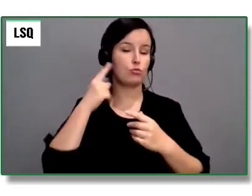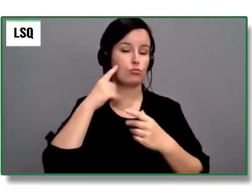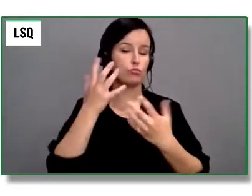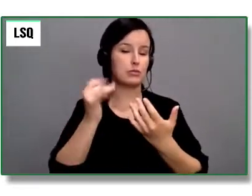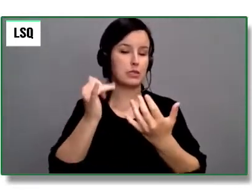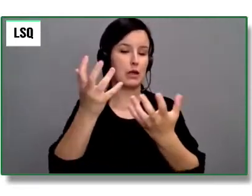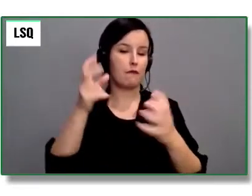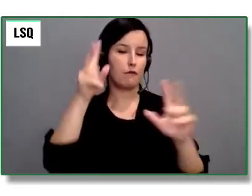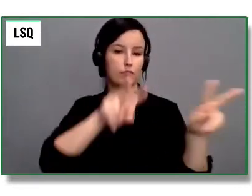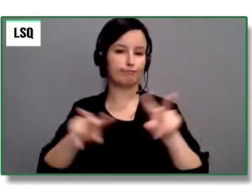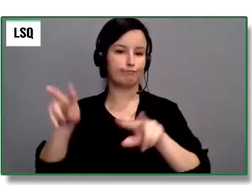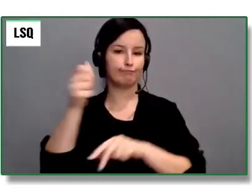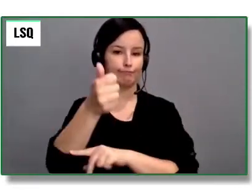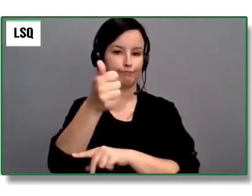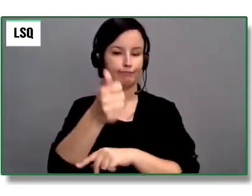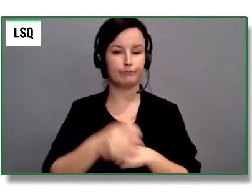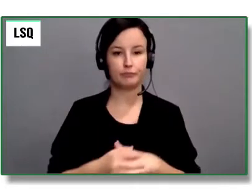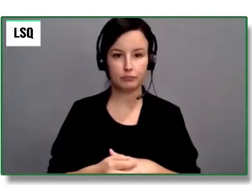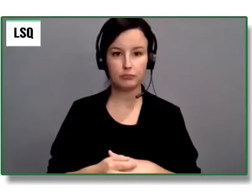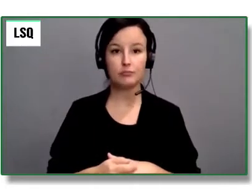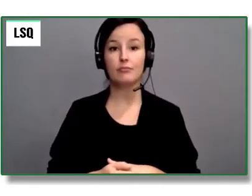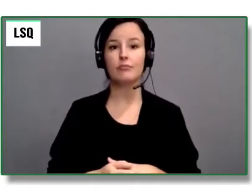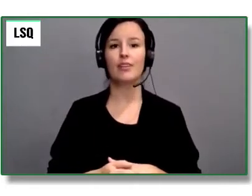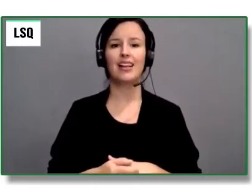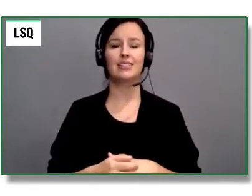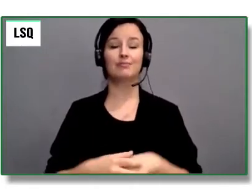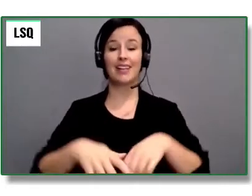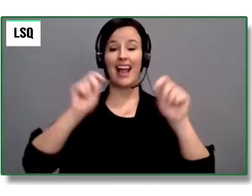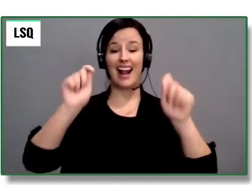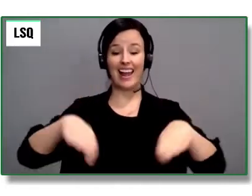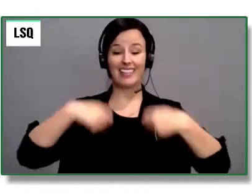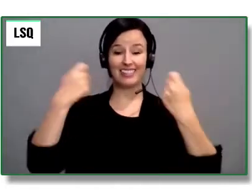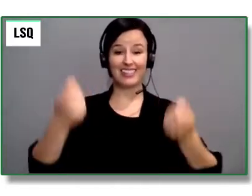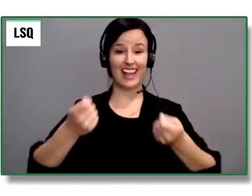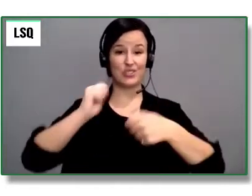Alors, la nature virtuelle, c'est un cadre